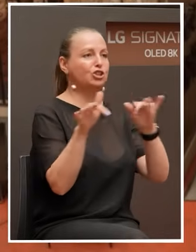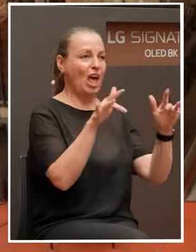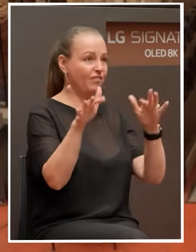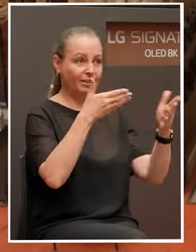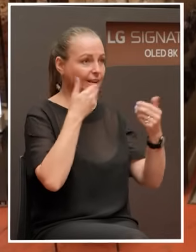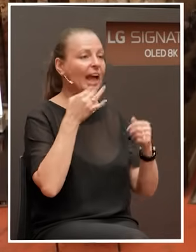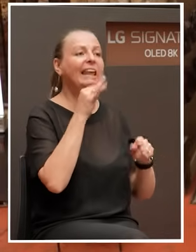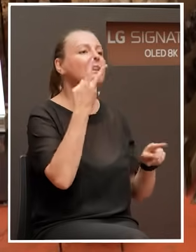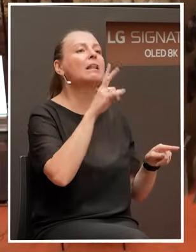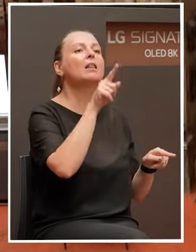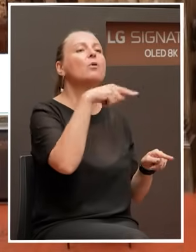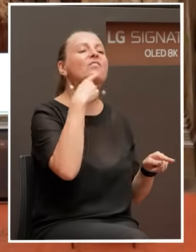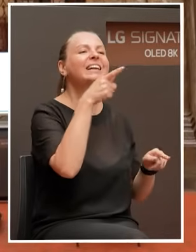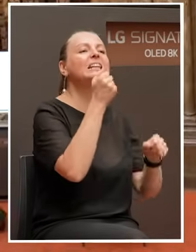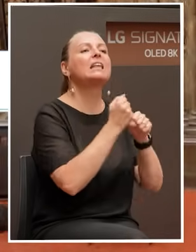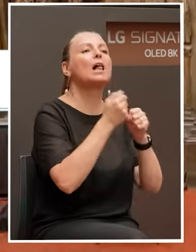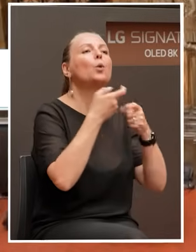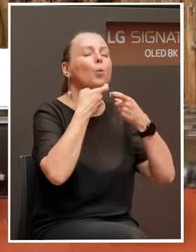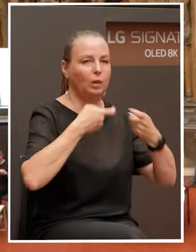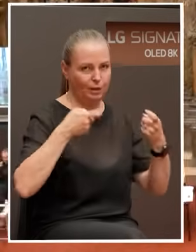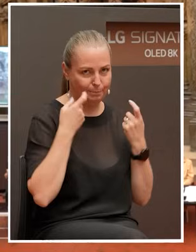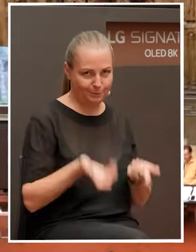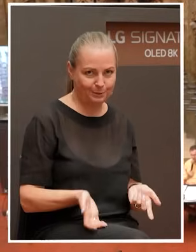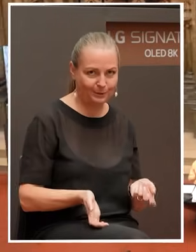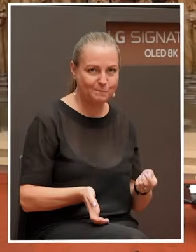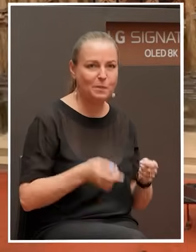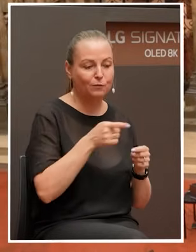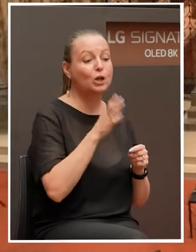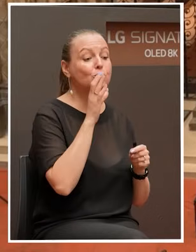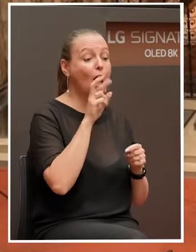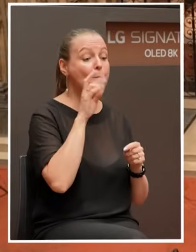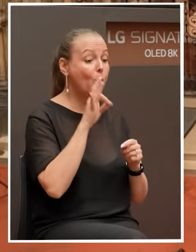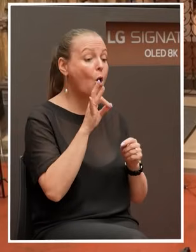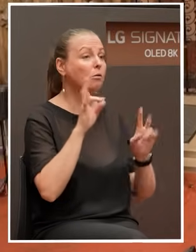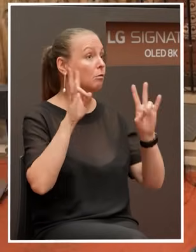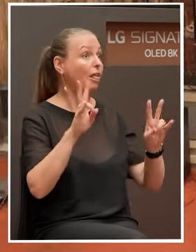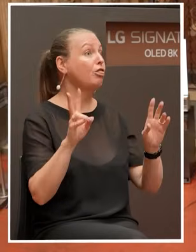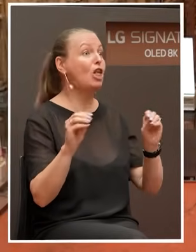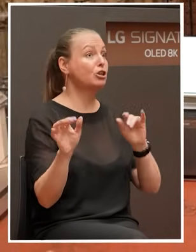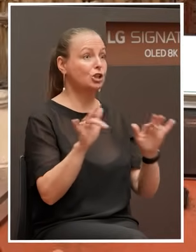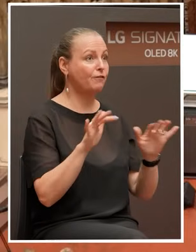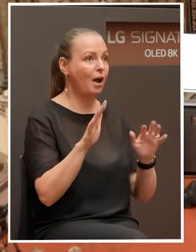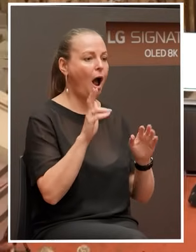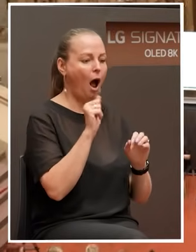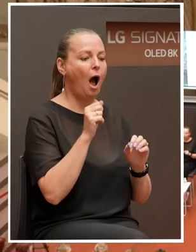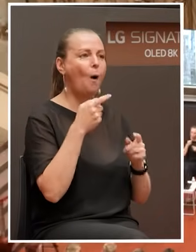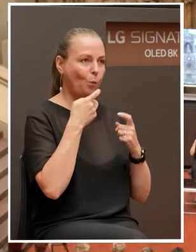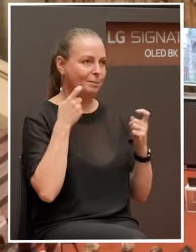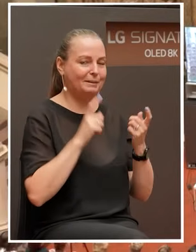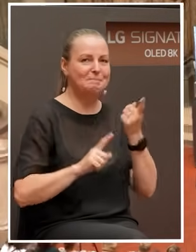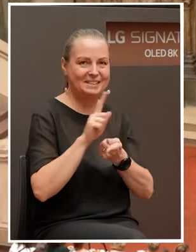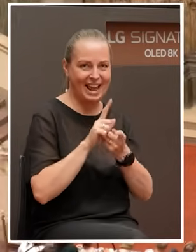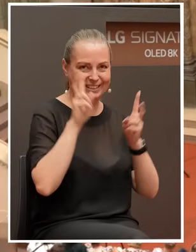вот. Собор не шевелится. А вот улыбка у него постоянно меняется. Конечно, Моне поразился